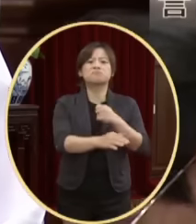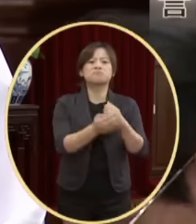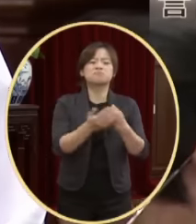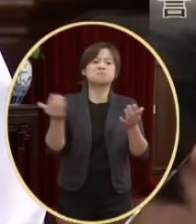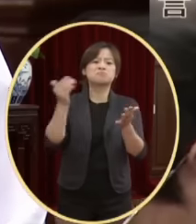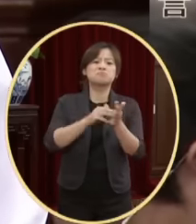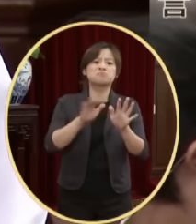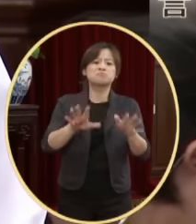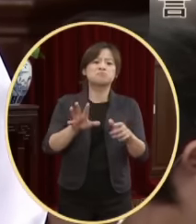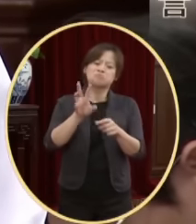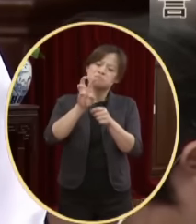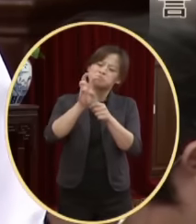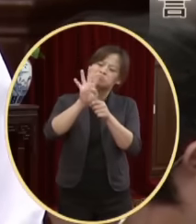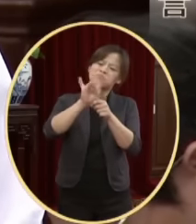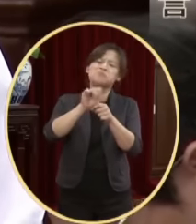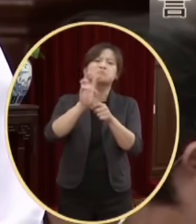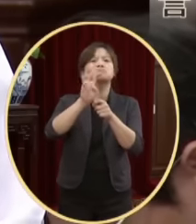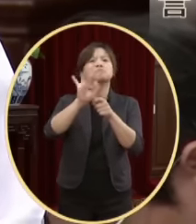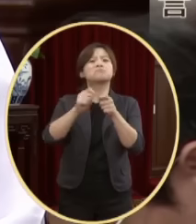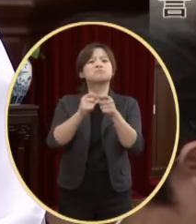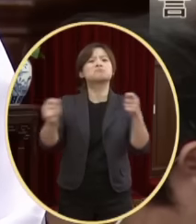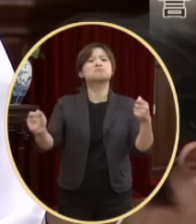到现在已经大概有30几年的时间。